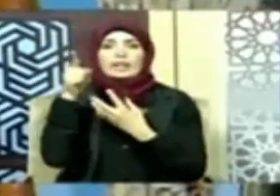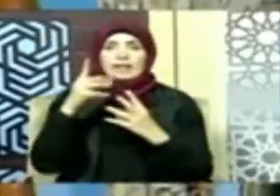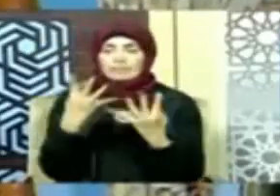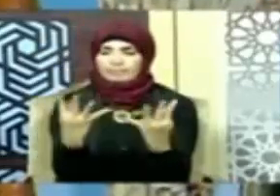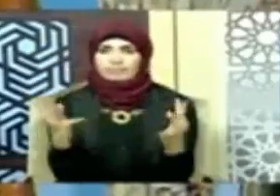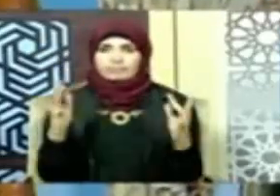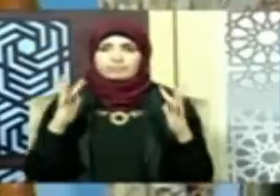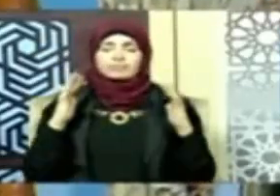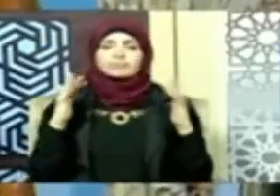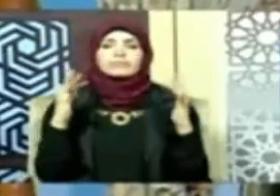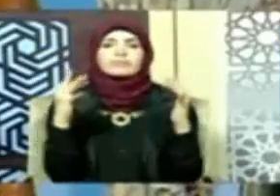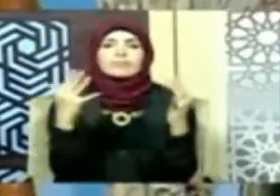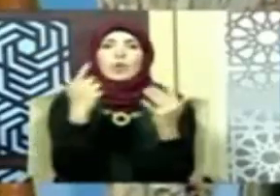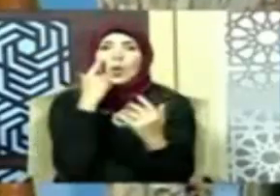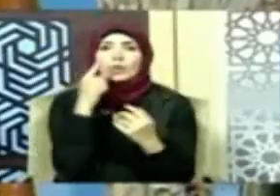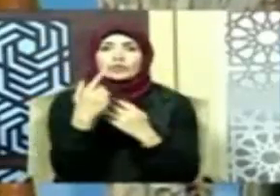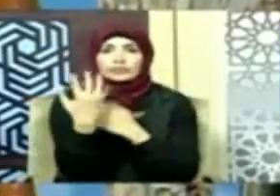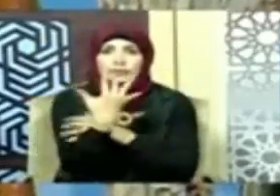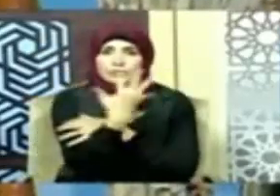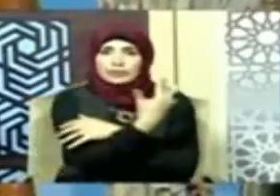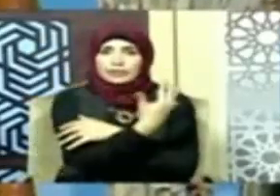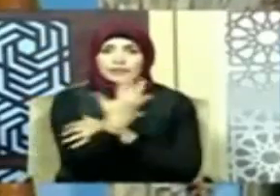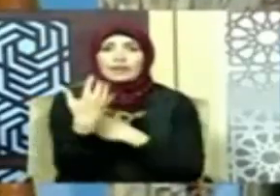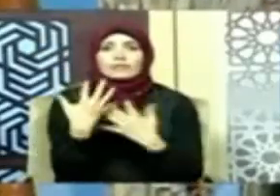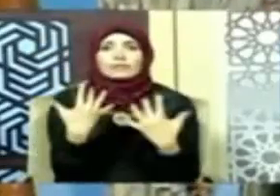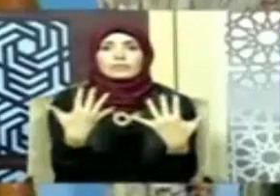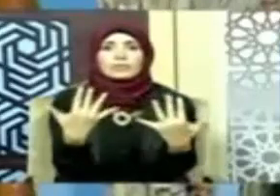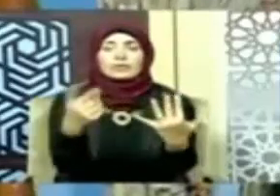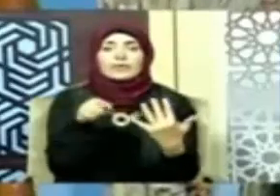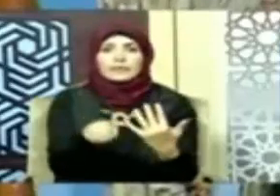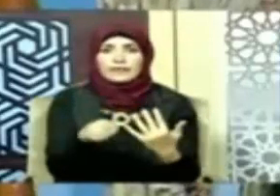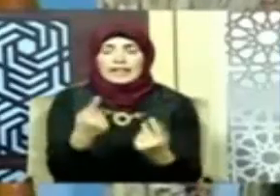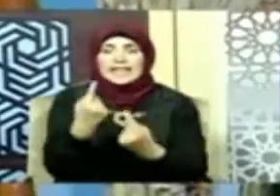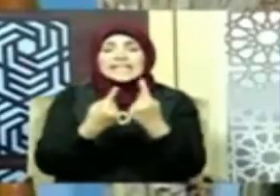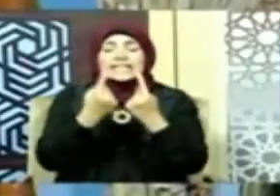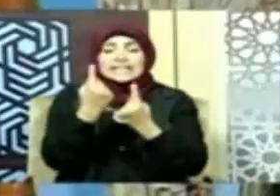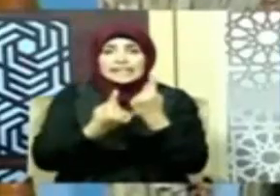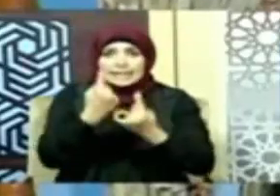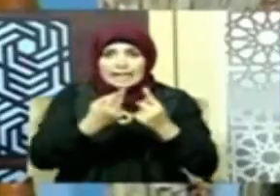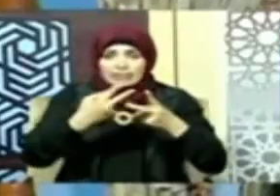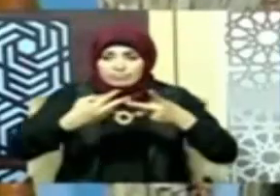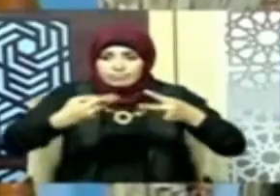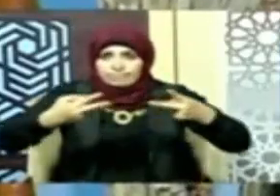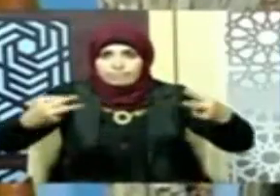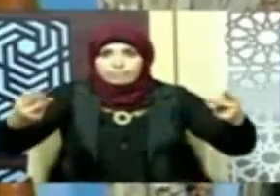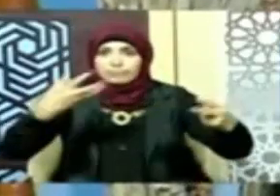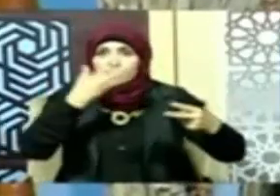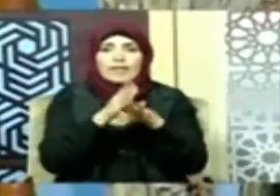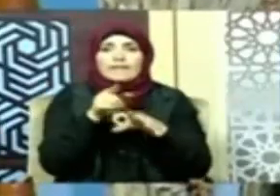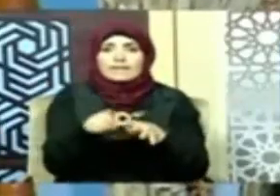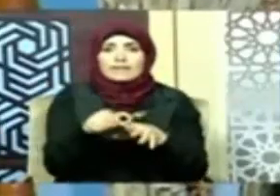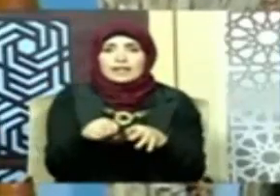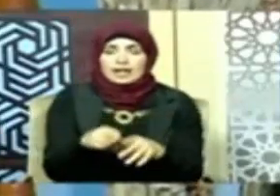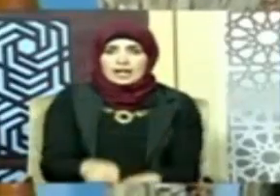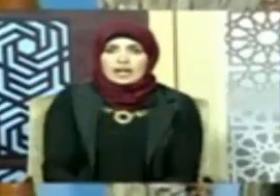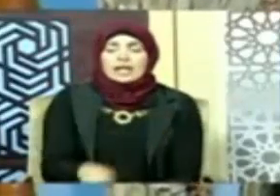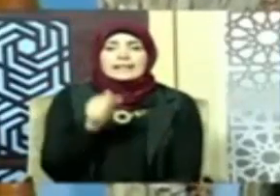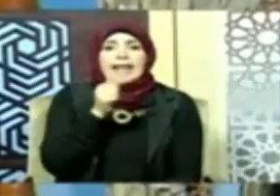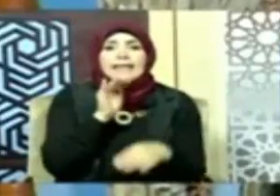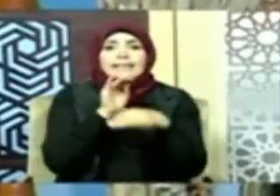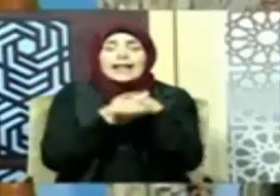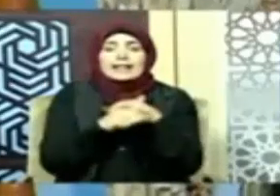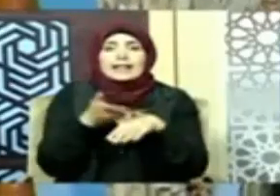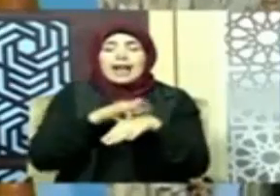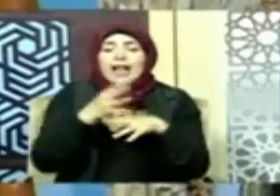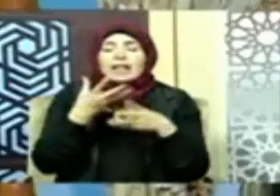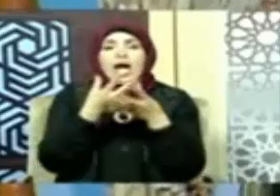وحففناهما بنخل وجعلنا بينهما زرعا. والتنكير هنا دلالة على